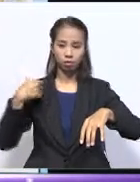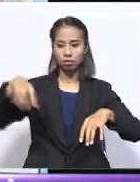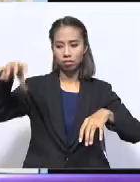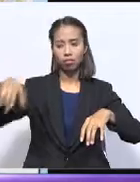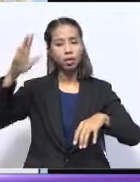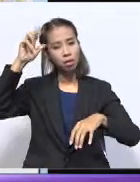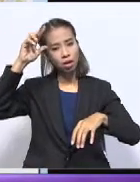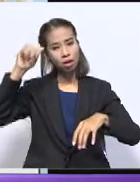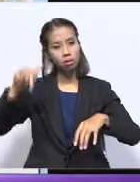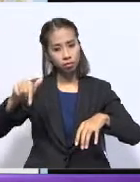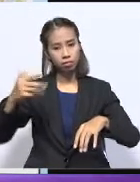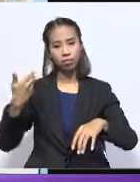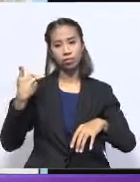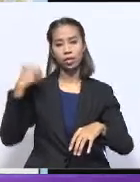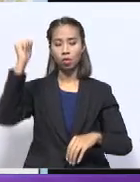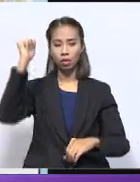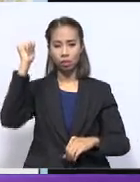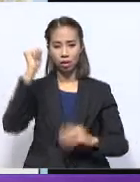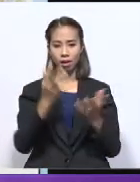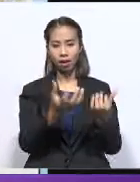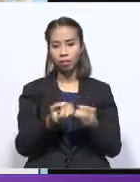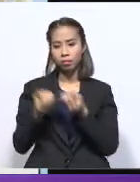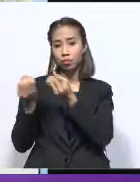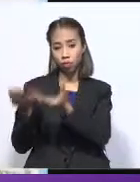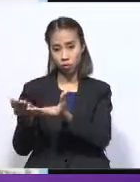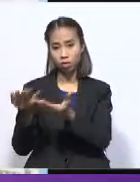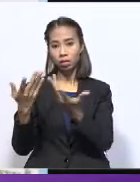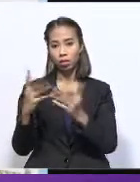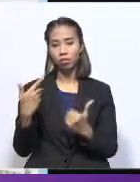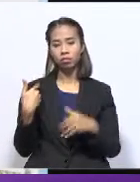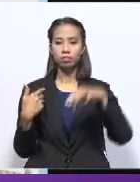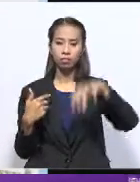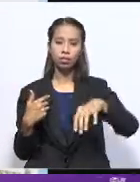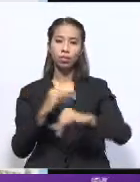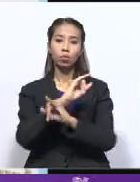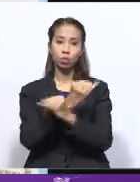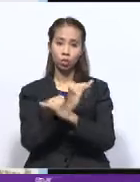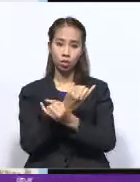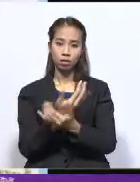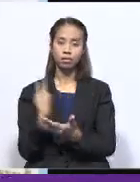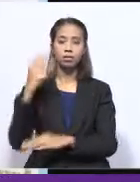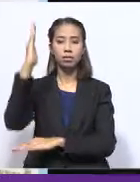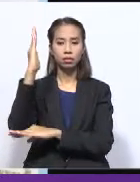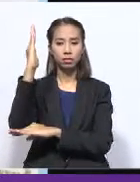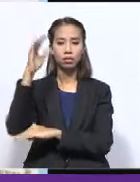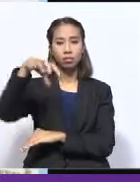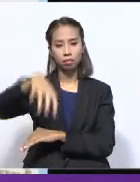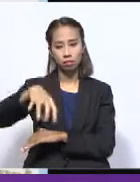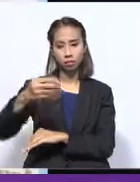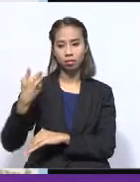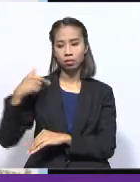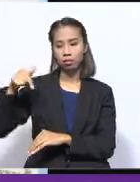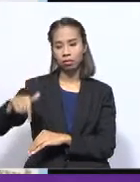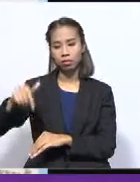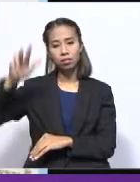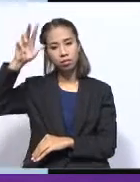มไปถึงรถเฉพาะกิจขอสมก.ที่รับส่งทุกป้ายที่สถานีขนส่งจตุจักรที่อนุสาวรีย์ชัยสมรภูมิแล้วก็